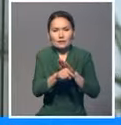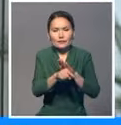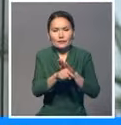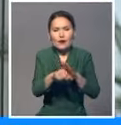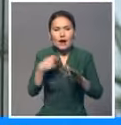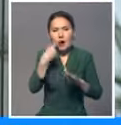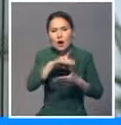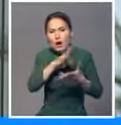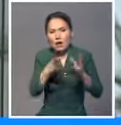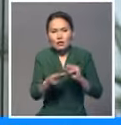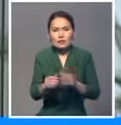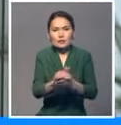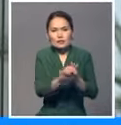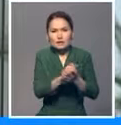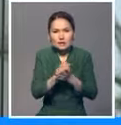өзіне қажетті тапқан